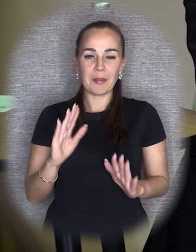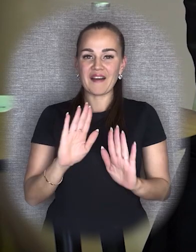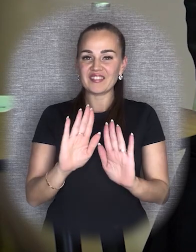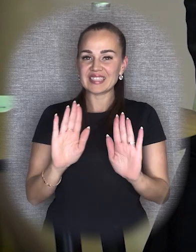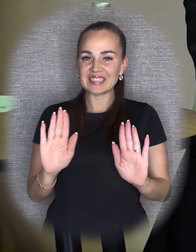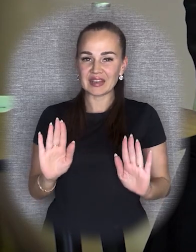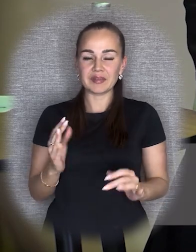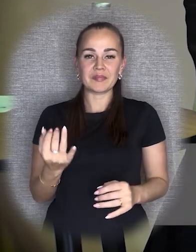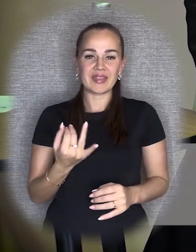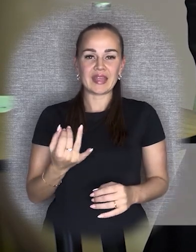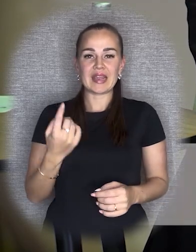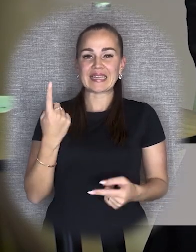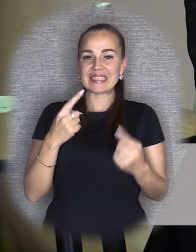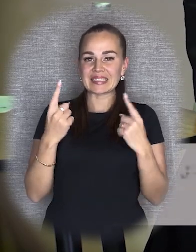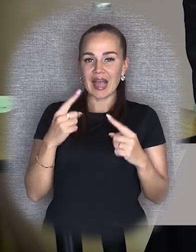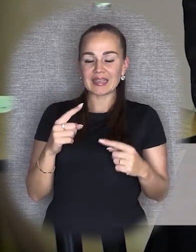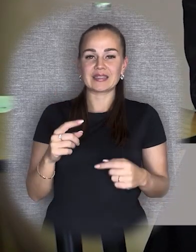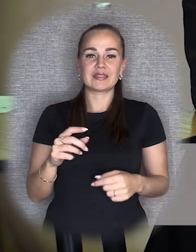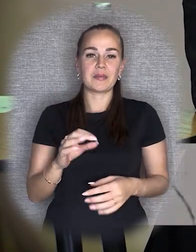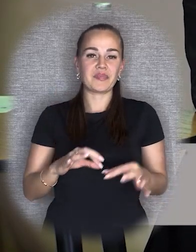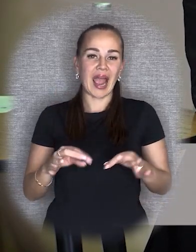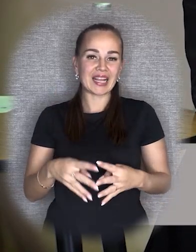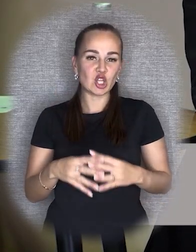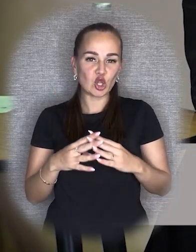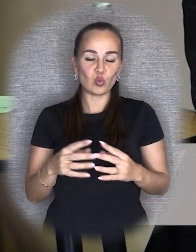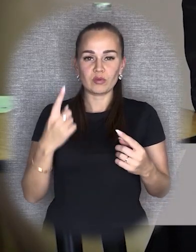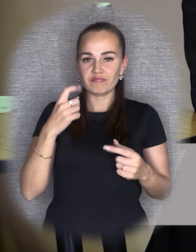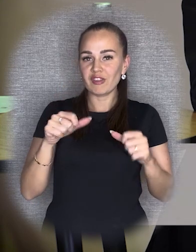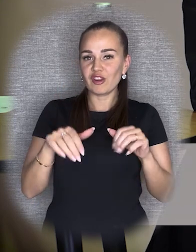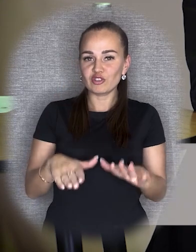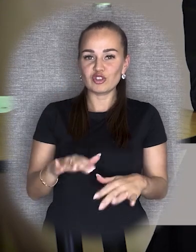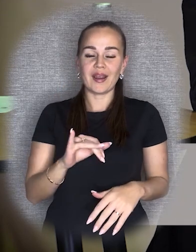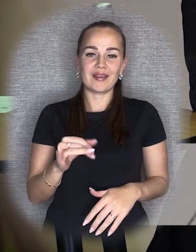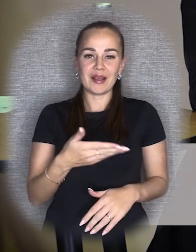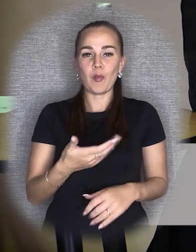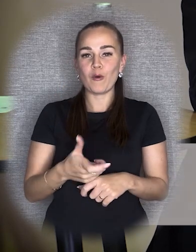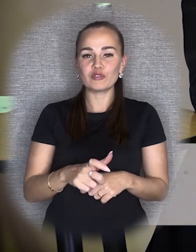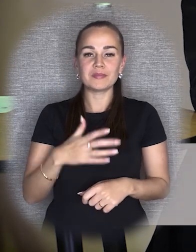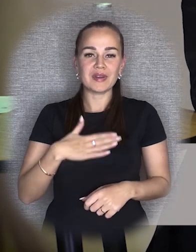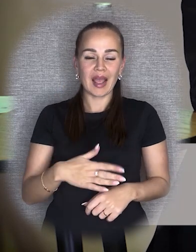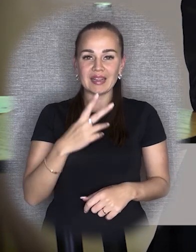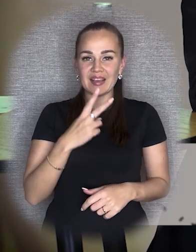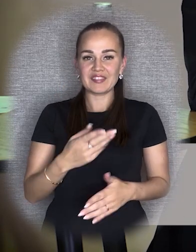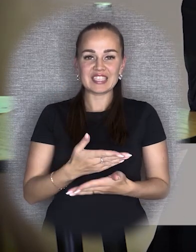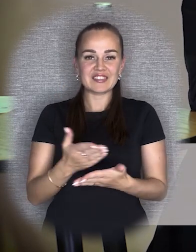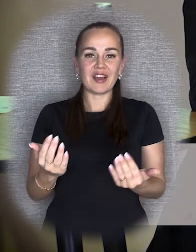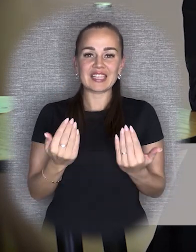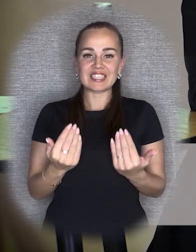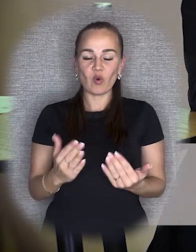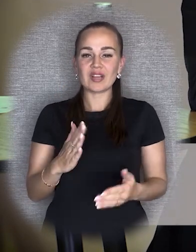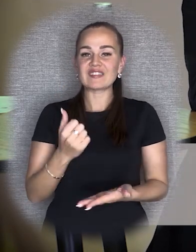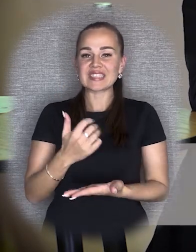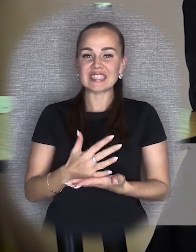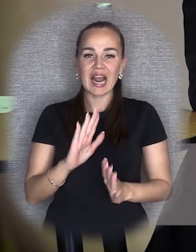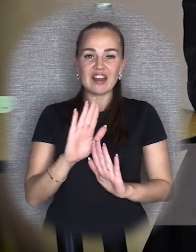интересны дизайнерские, архитектурные решения. И поэтому нам очень приятно видеть вас сегодня в Центральном